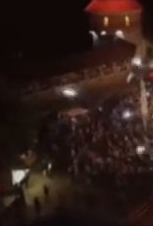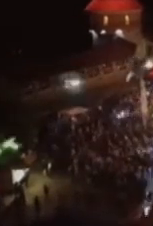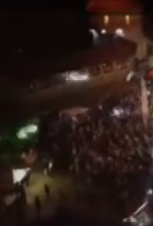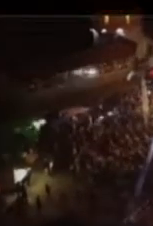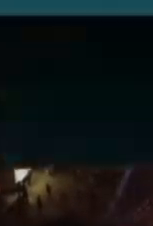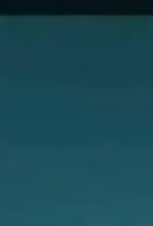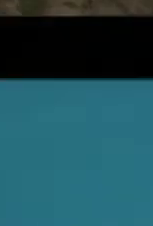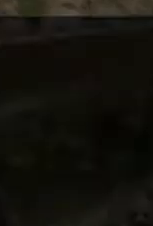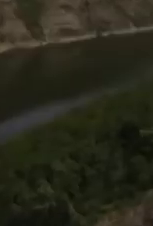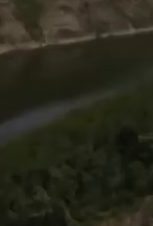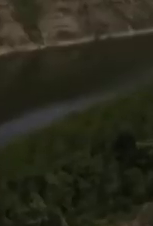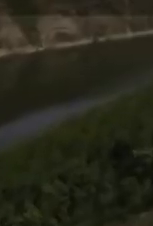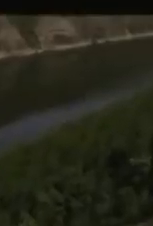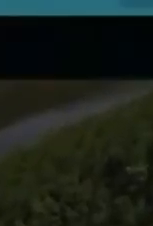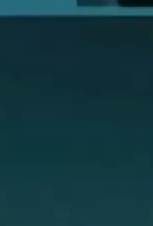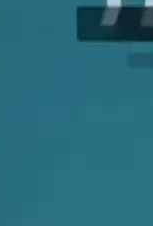Музика